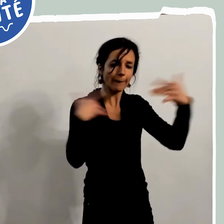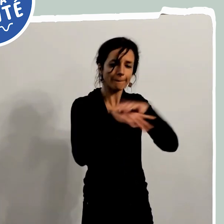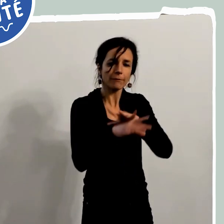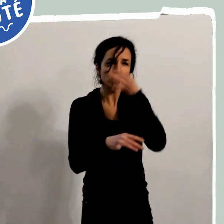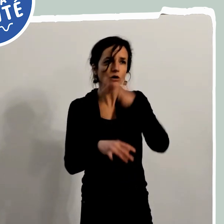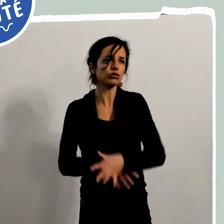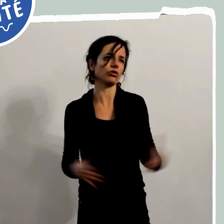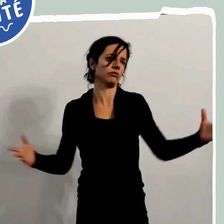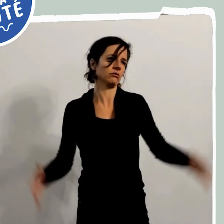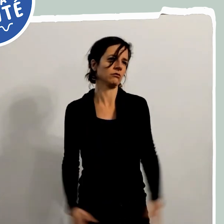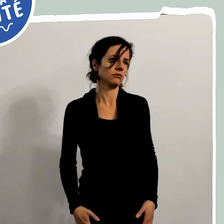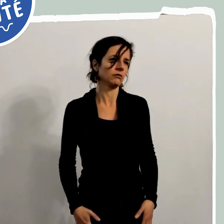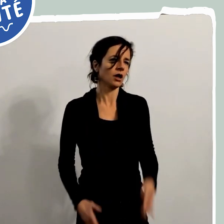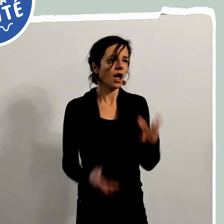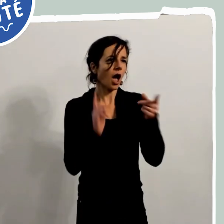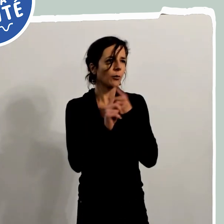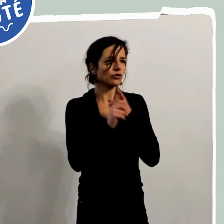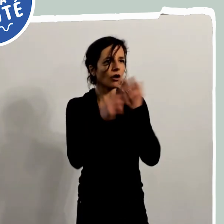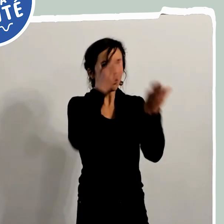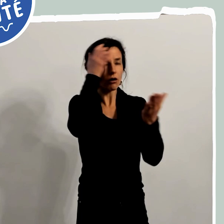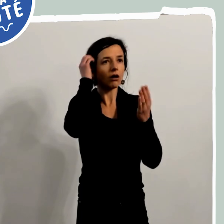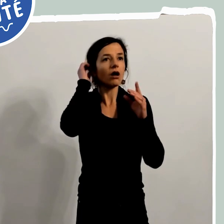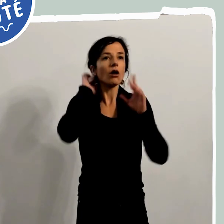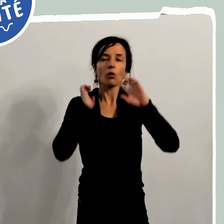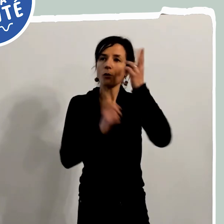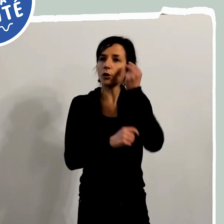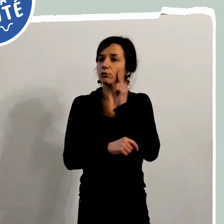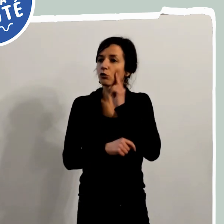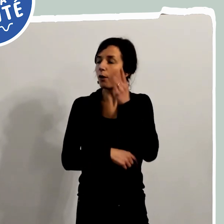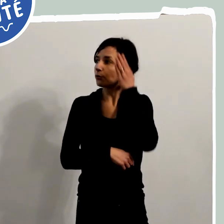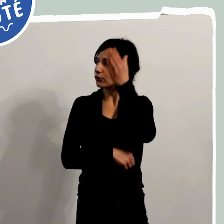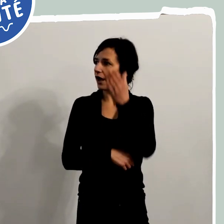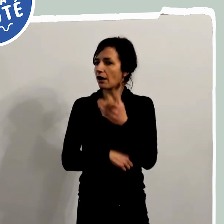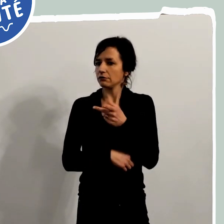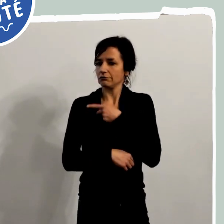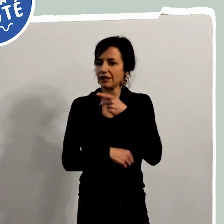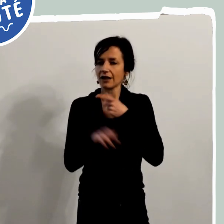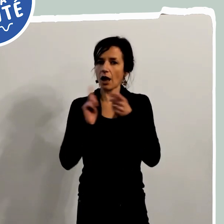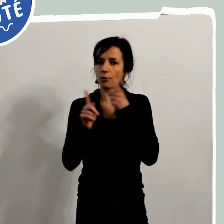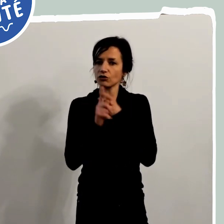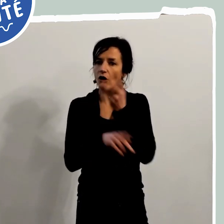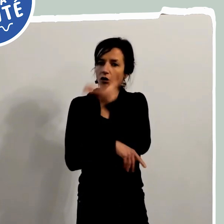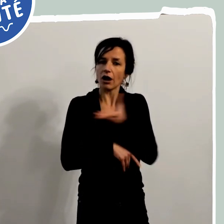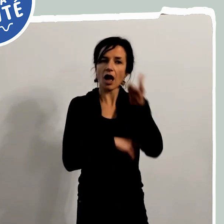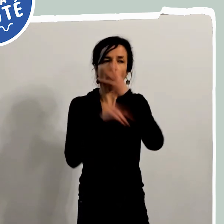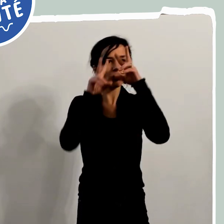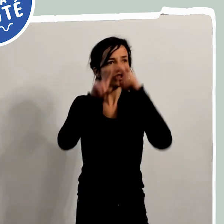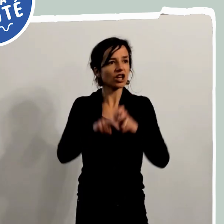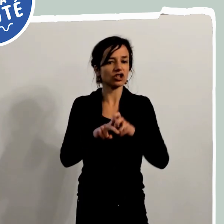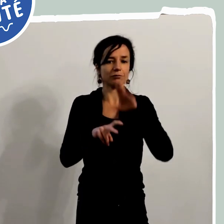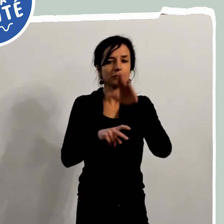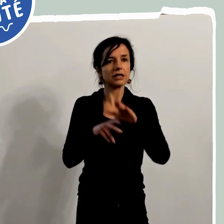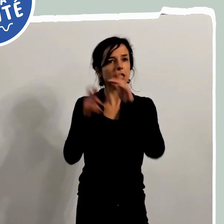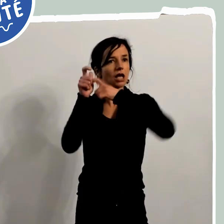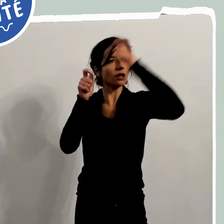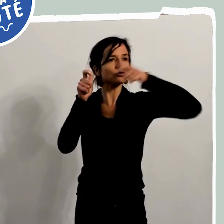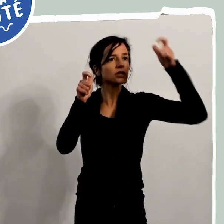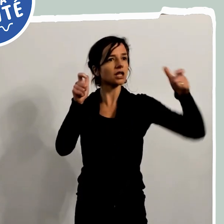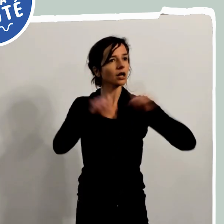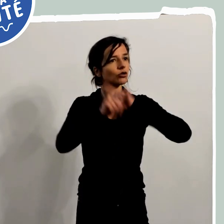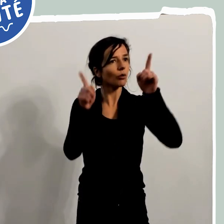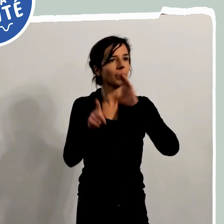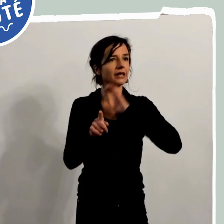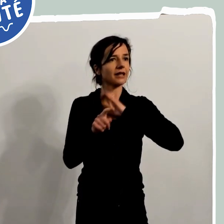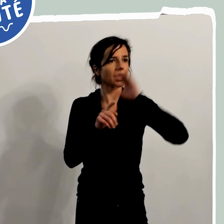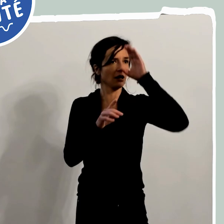pollués. La question, c'est de faire sens, c'est que le jour où vous serez un bon médecin, vous direz peut-être qu'il faudrait éviter de faire de la recherche médicale industrielle et faire